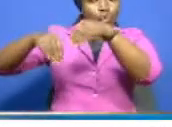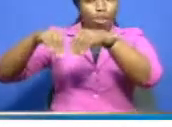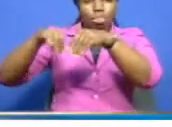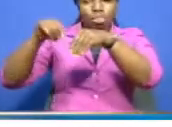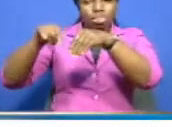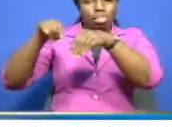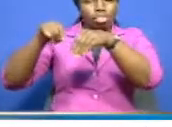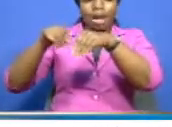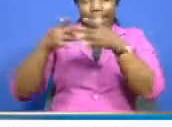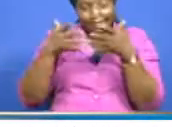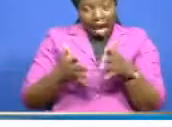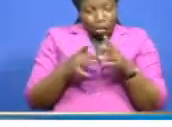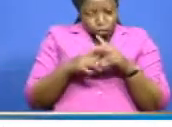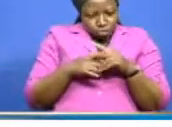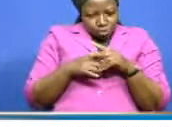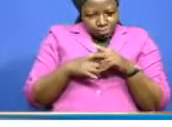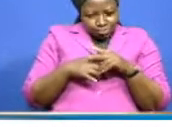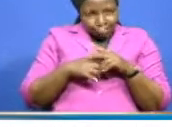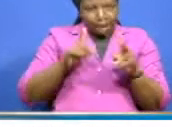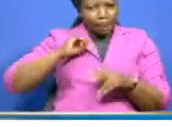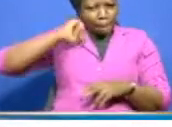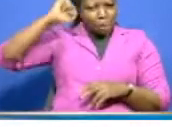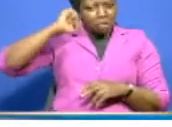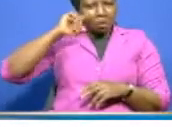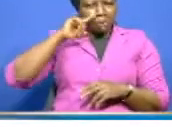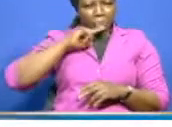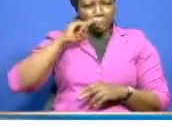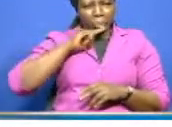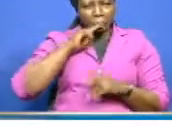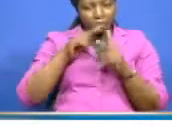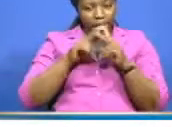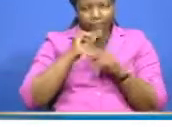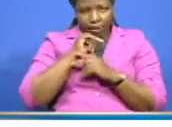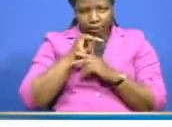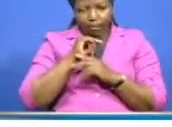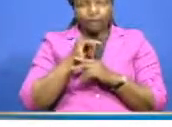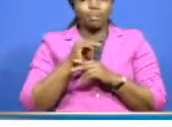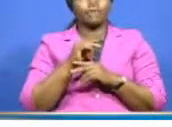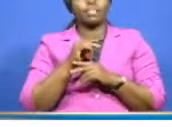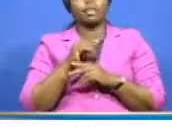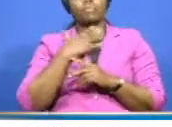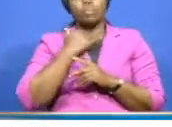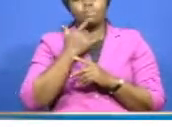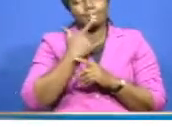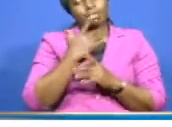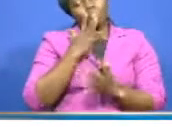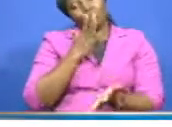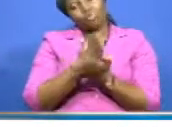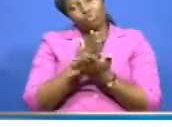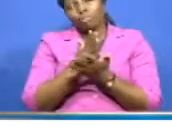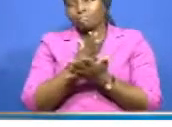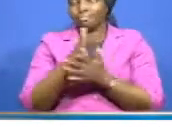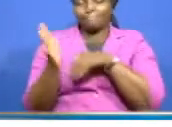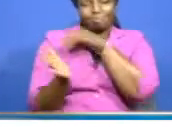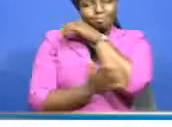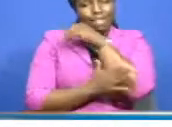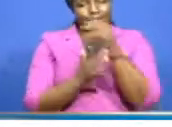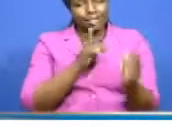siasa imeng'oa nanga sasa. Na ni tuseme tu ni kwa bahati mbaya kuwa siasa imeanza wakati